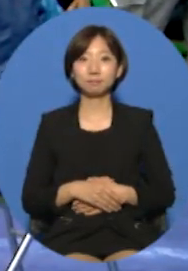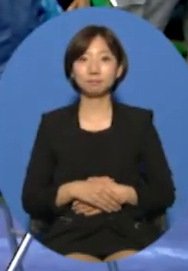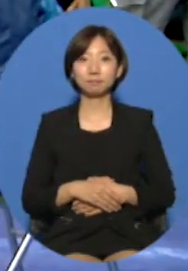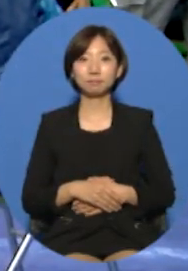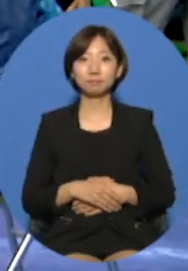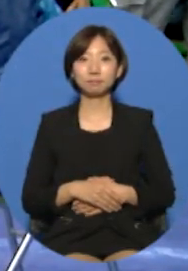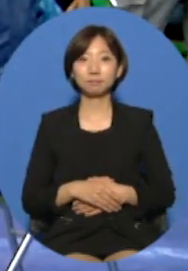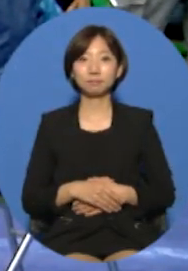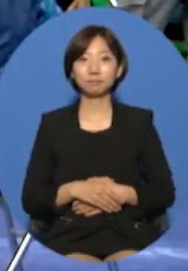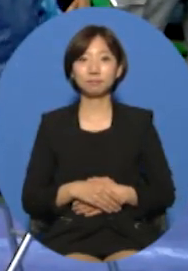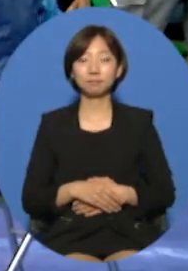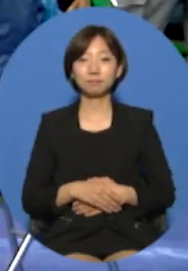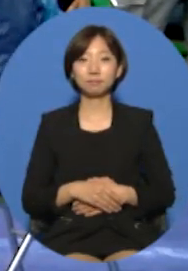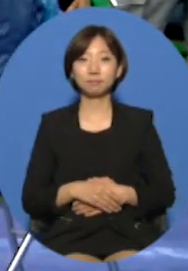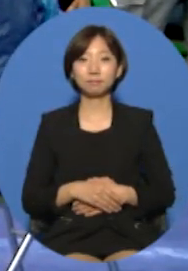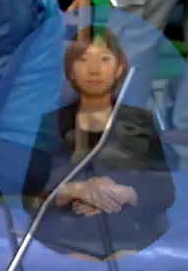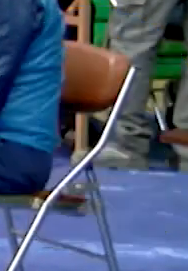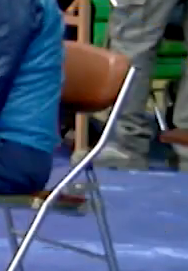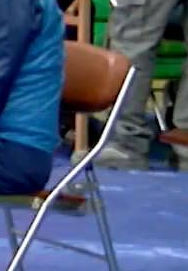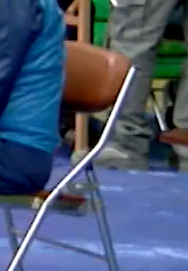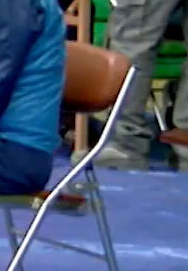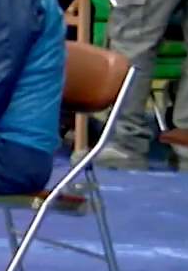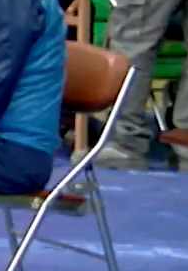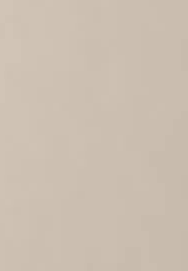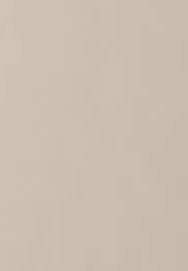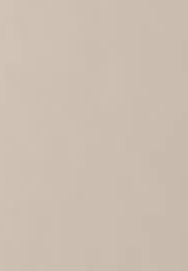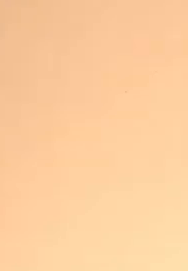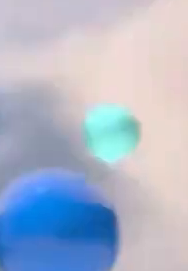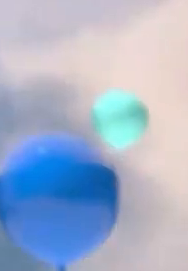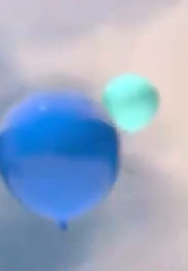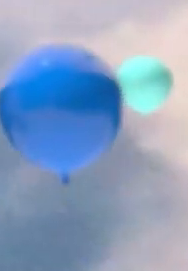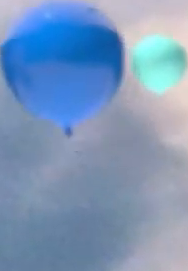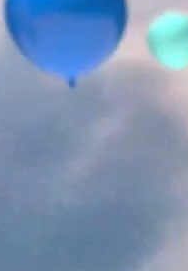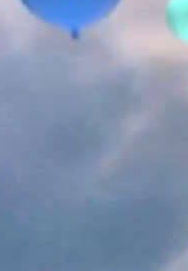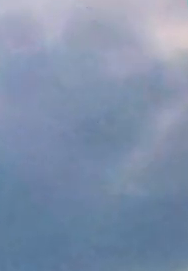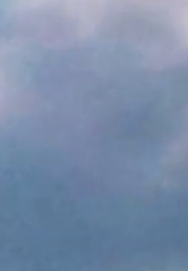있는 제4투표소에서 김나연이었습니다.